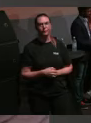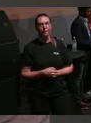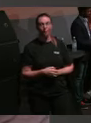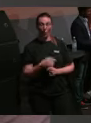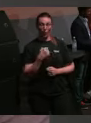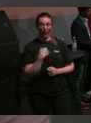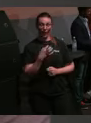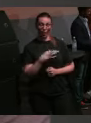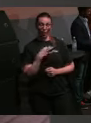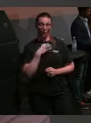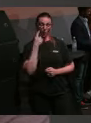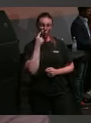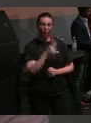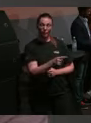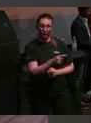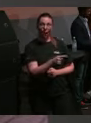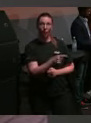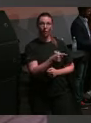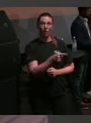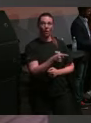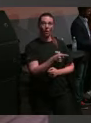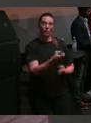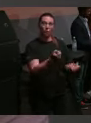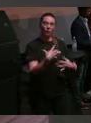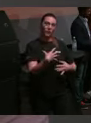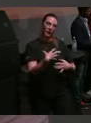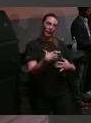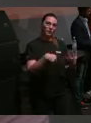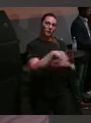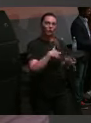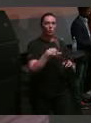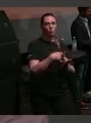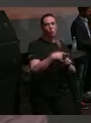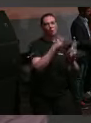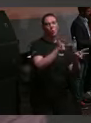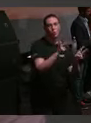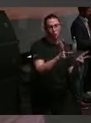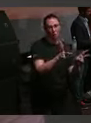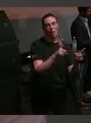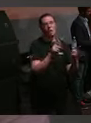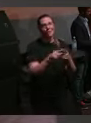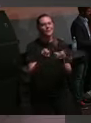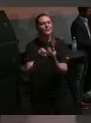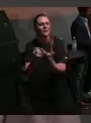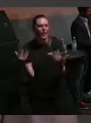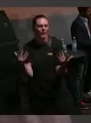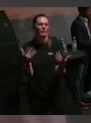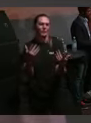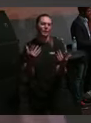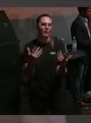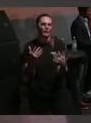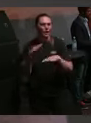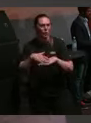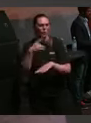Og jeg håper og tror at det også skal dryppe godt på Utsira-samfunnet ved dine utbygginger. Mer generelt så det I hvert fall grunn til å si en ting, og det